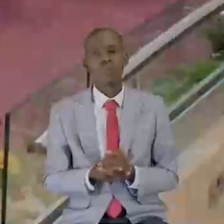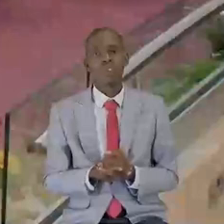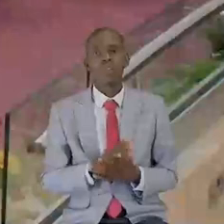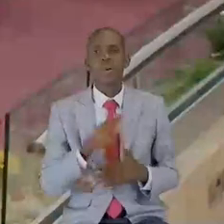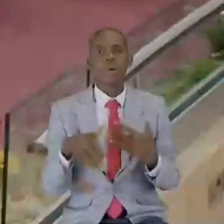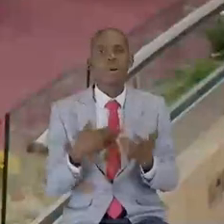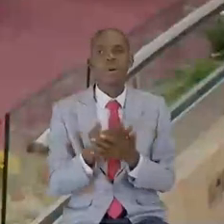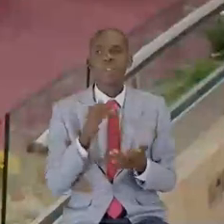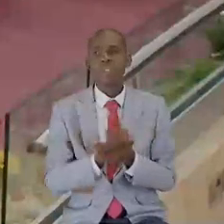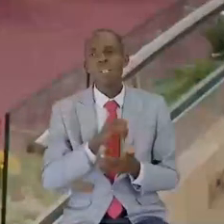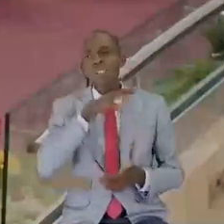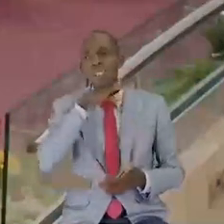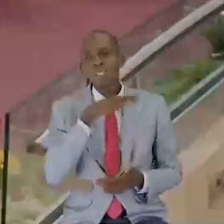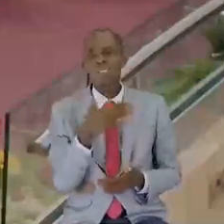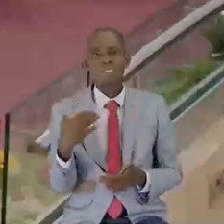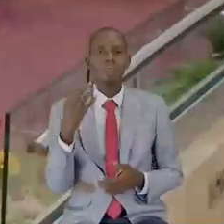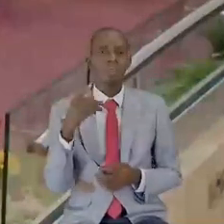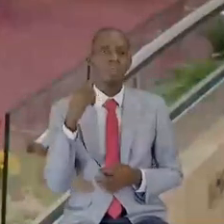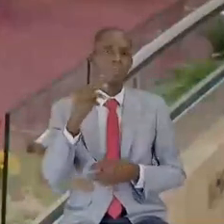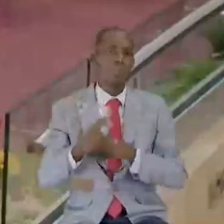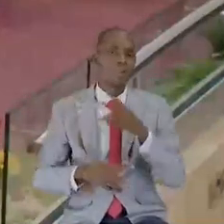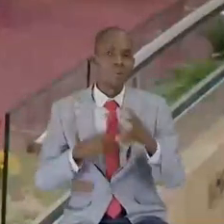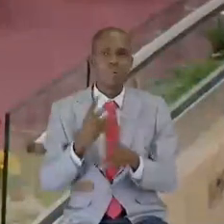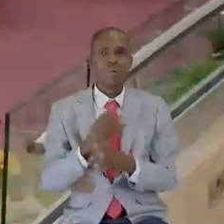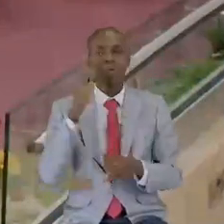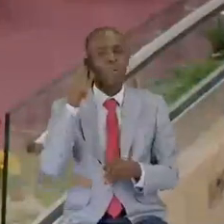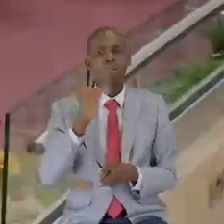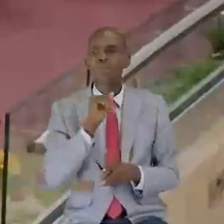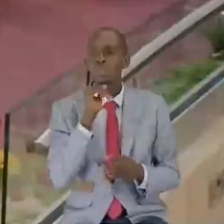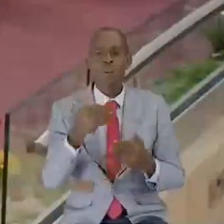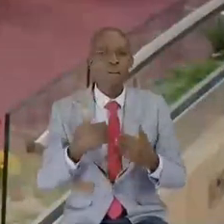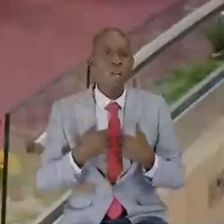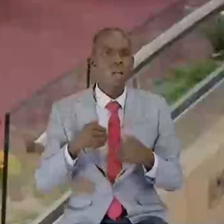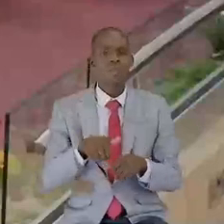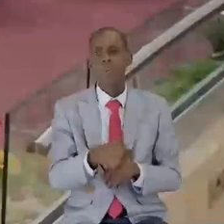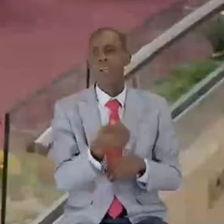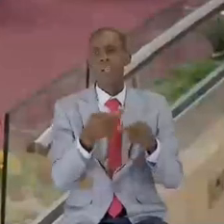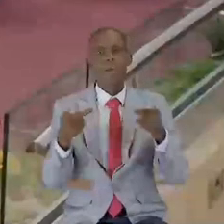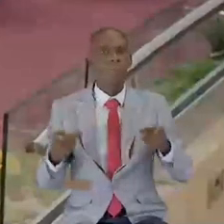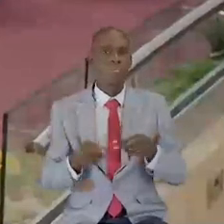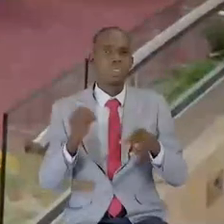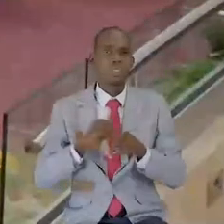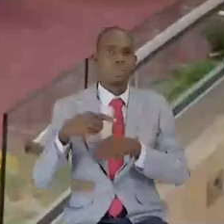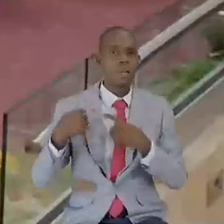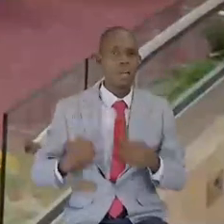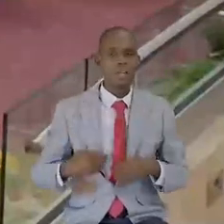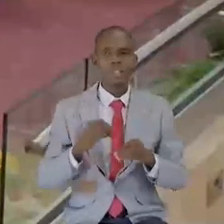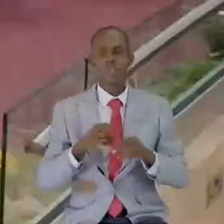que ces choses sales du monde n'aient plus de place dans ton cœur, dans ta